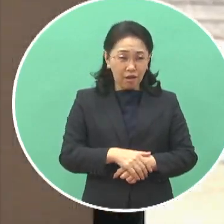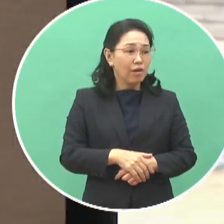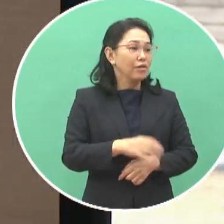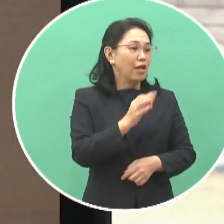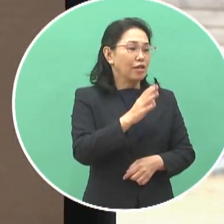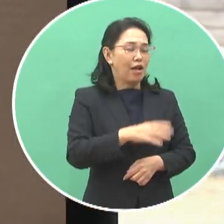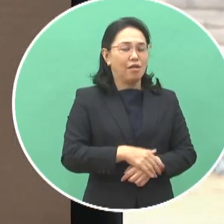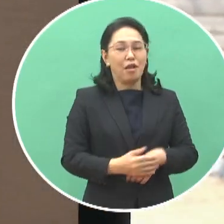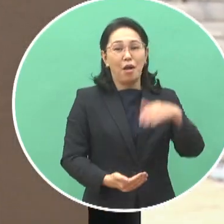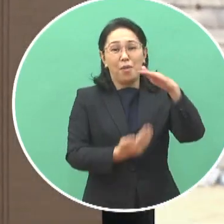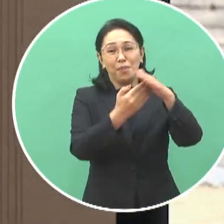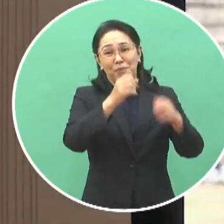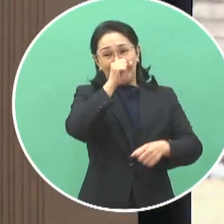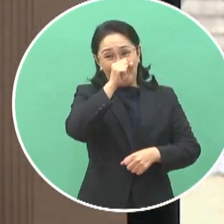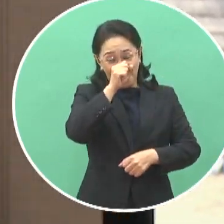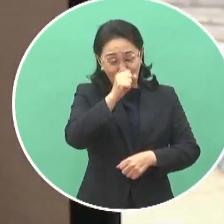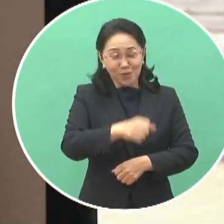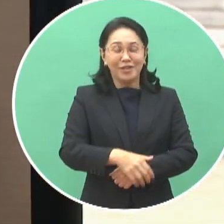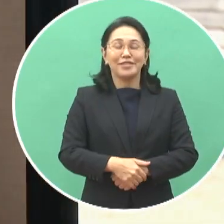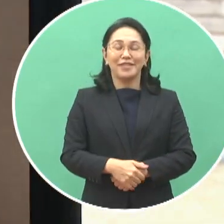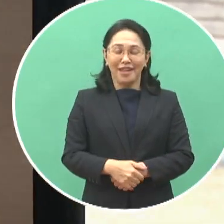ですって。もう 天国ですね。